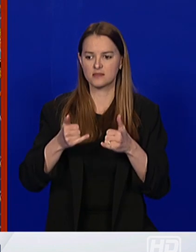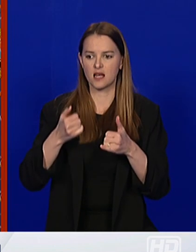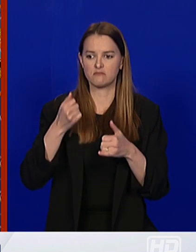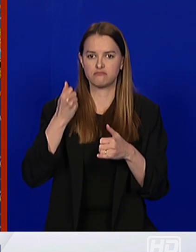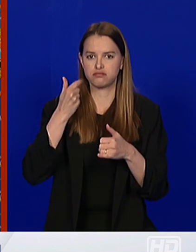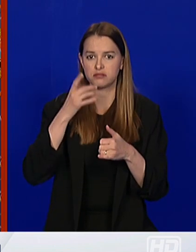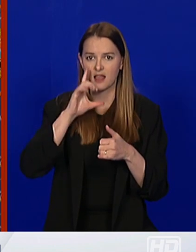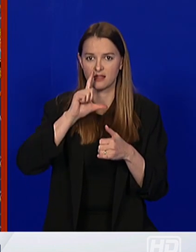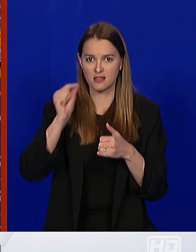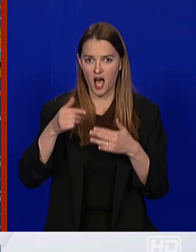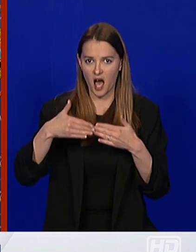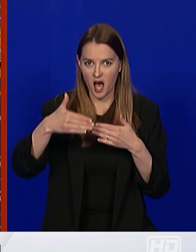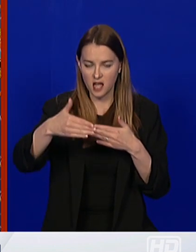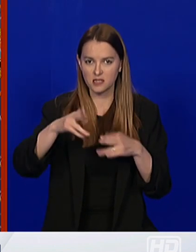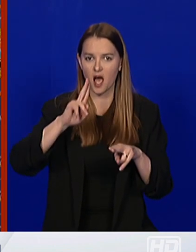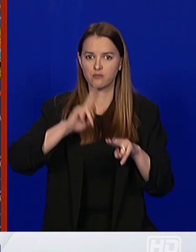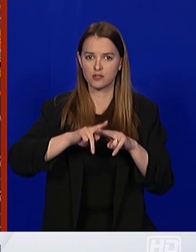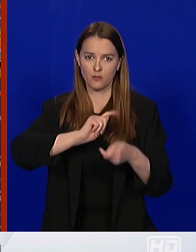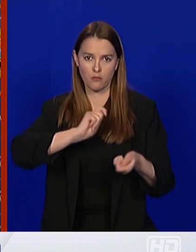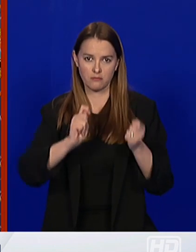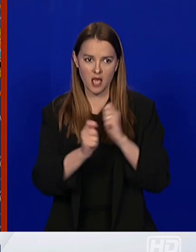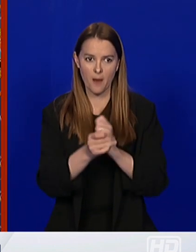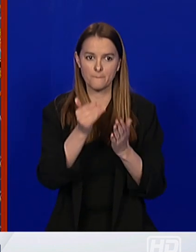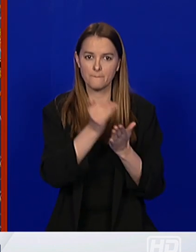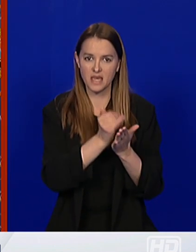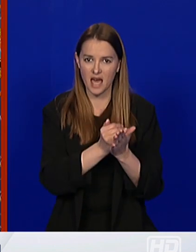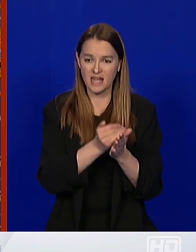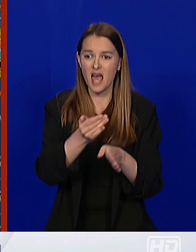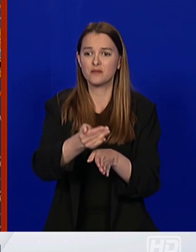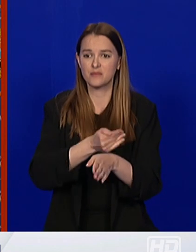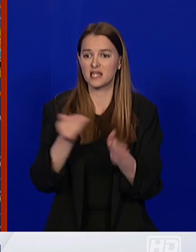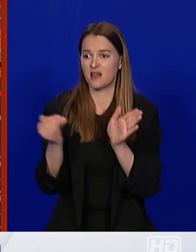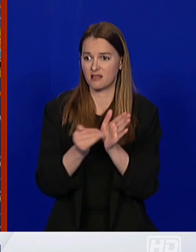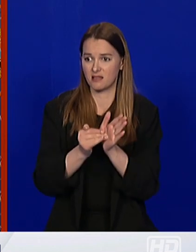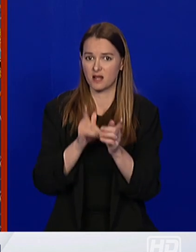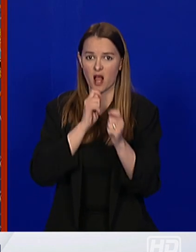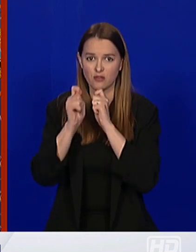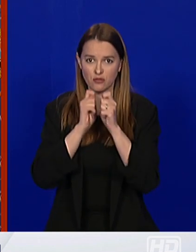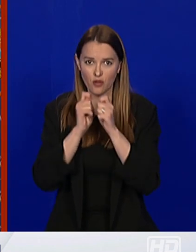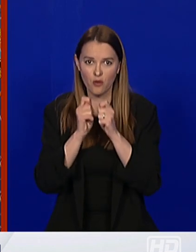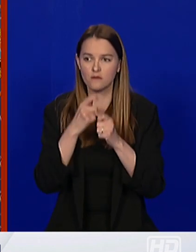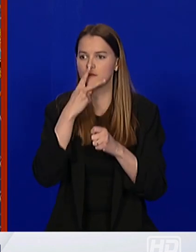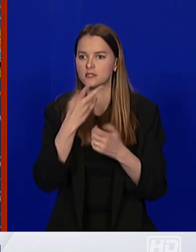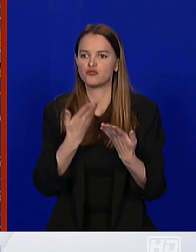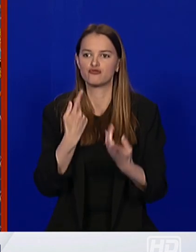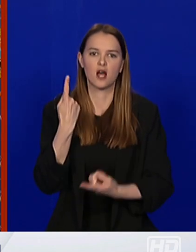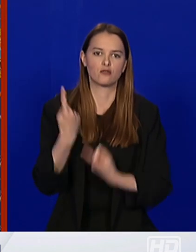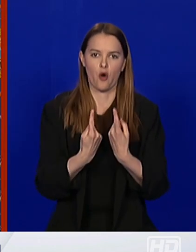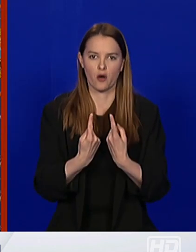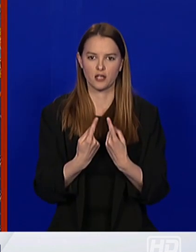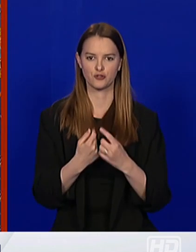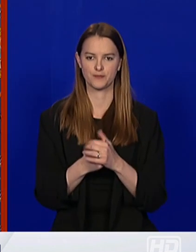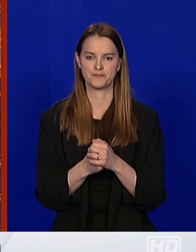dok iskomuniciramo to sve sa ljudima na terenu, ćemo nešto od tih mjera malo modificirati.